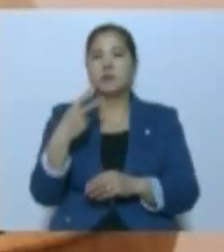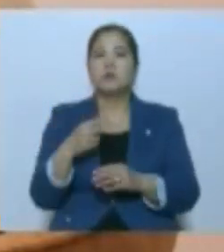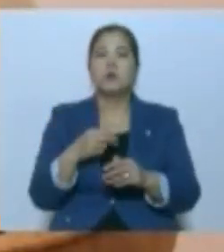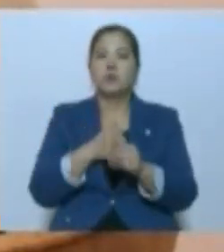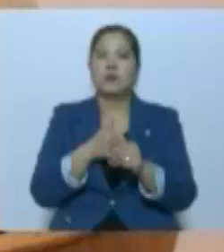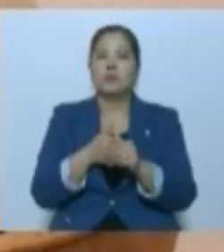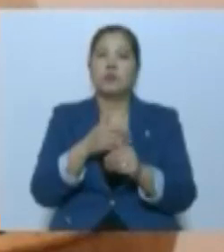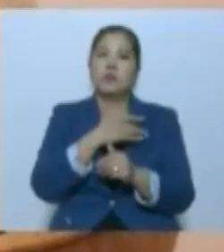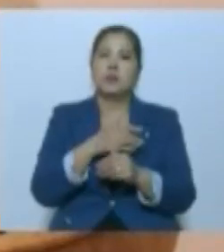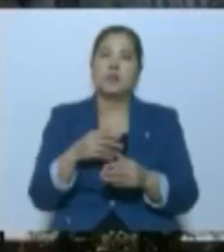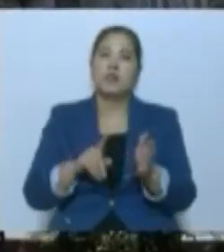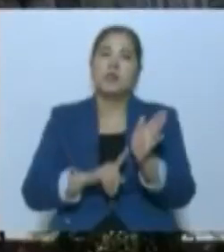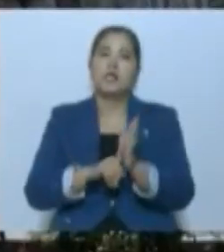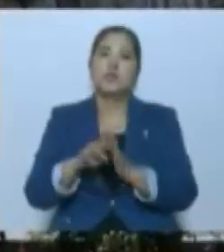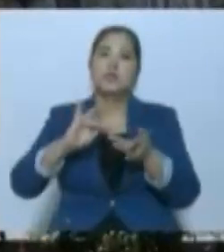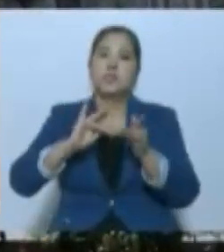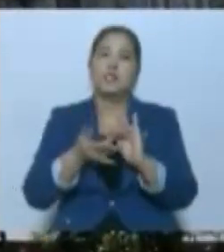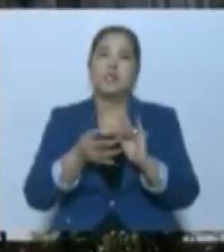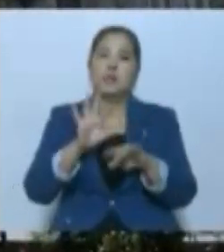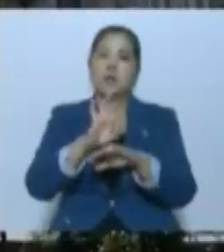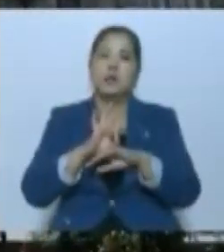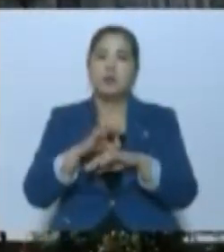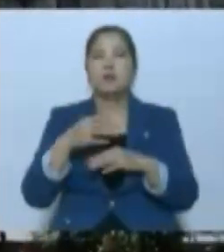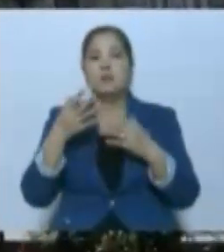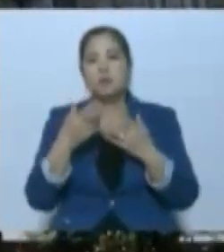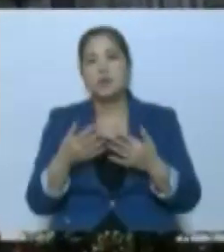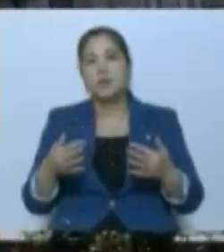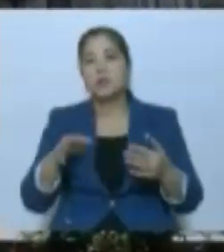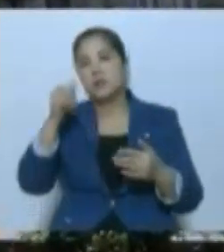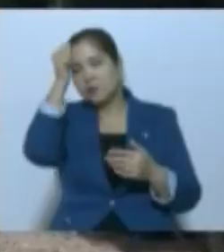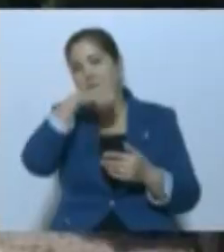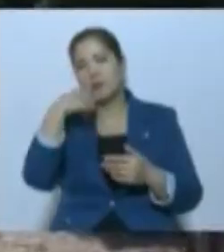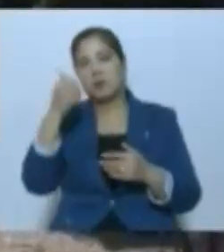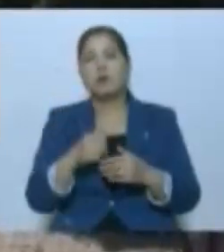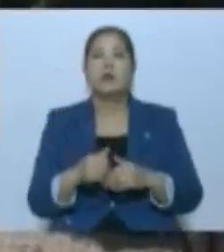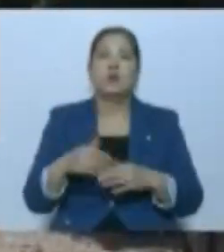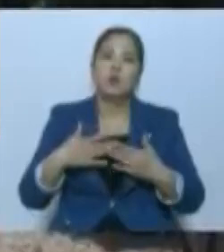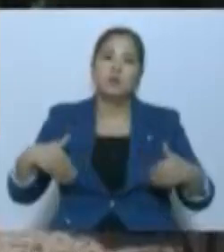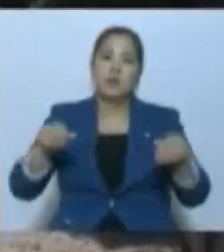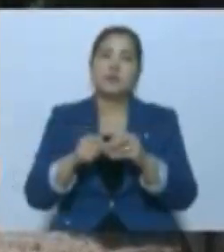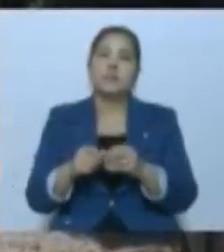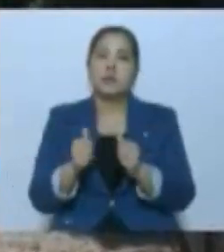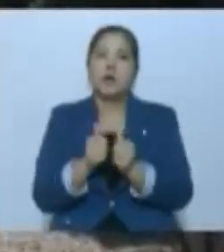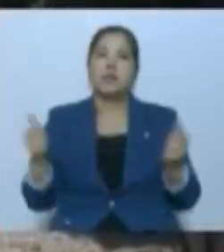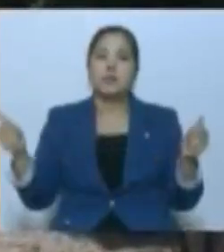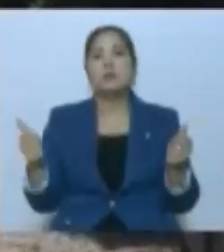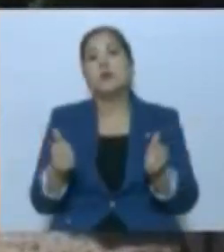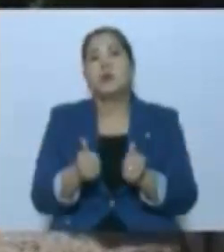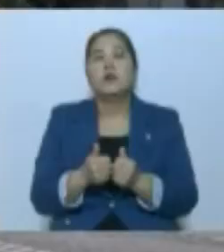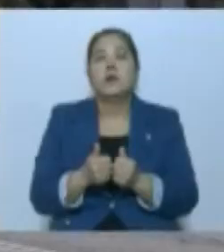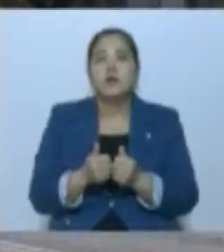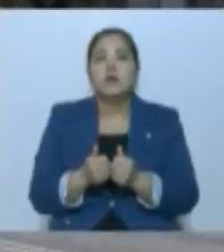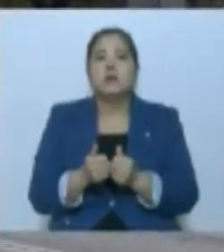алғашында сайт арқылы алып бастаған, бірнеше жыл пайдаланып, салдарынан отбасынан айырылды, туған туыстарын жоғалтып, қарызға белшесінен